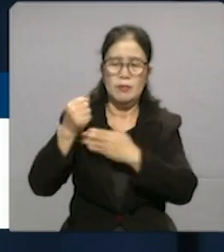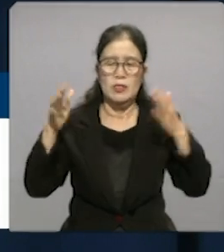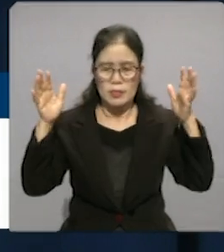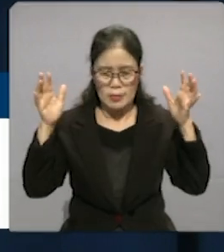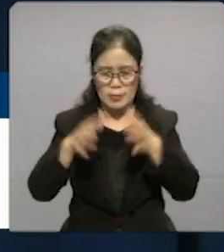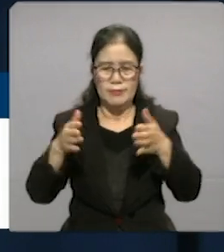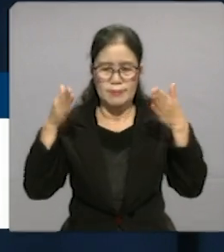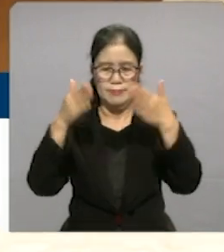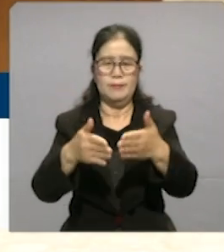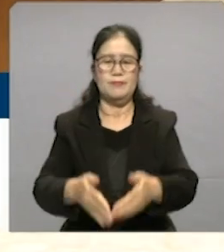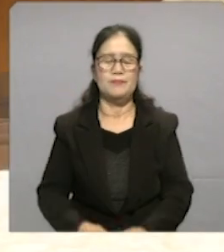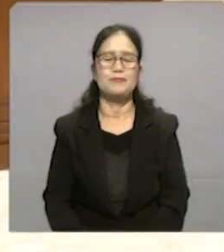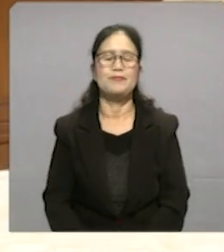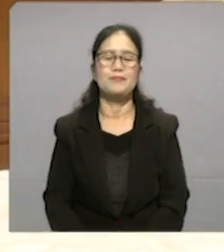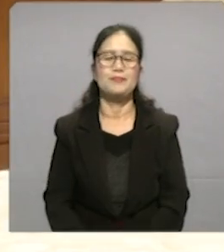역량을 결집하겠습니다.